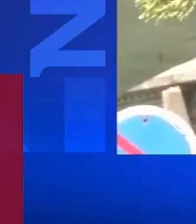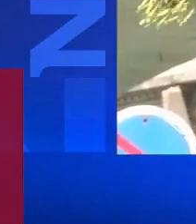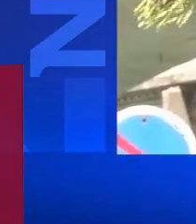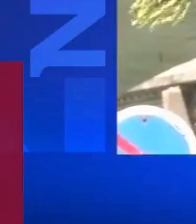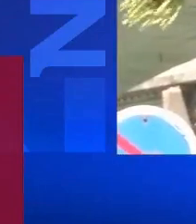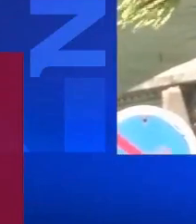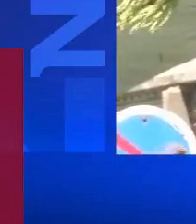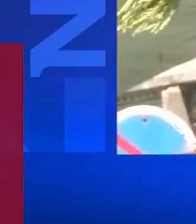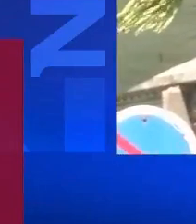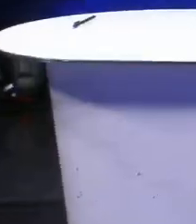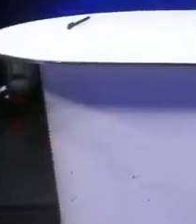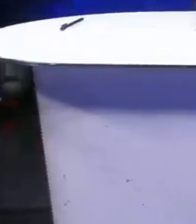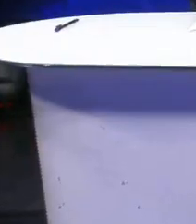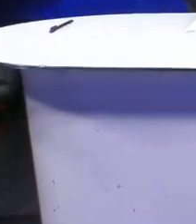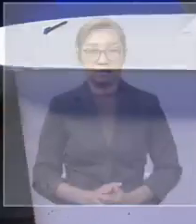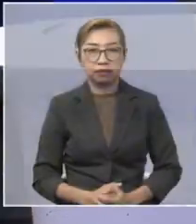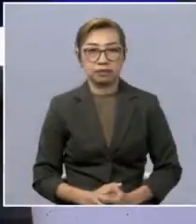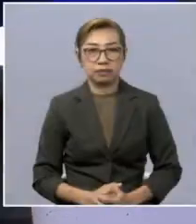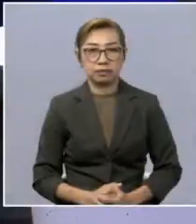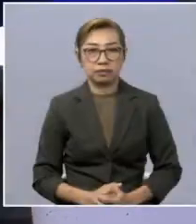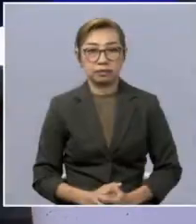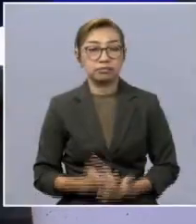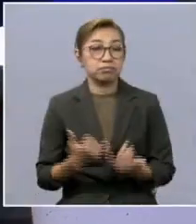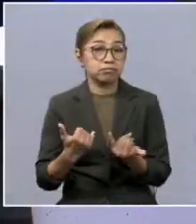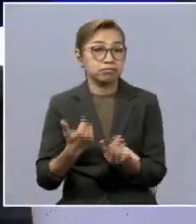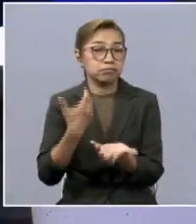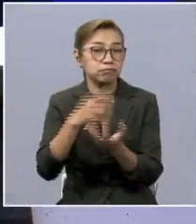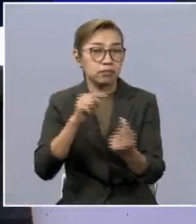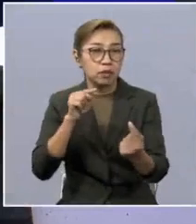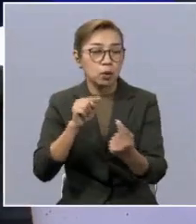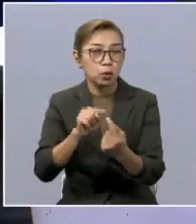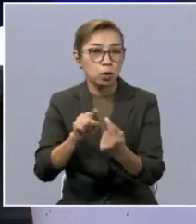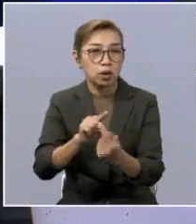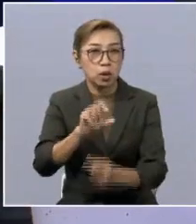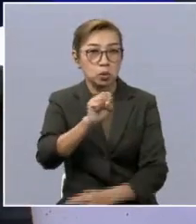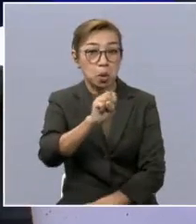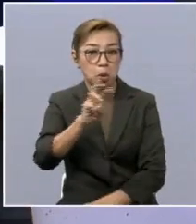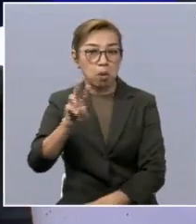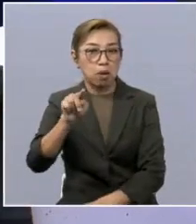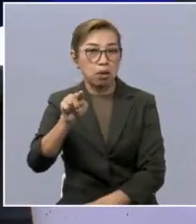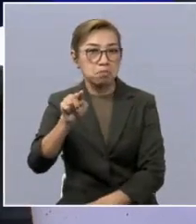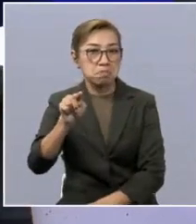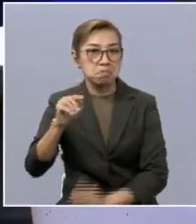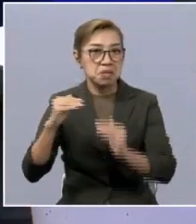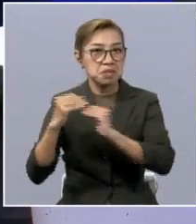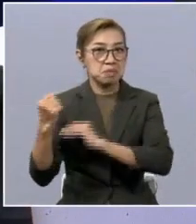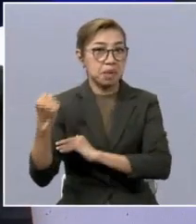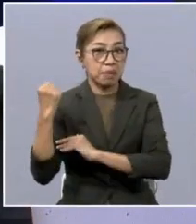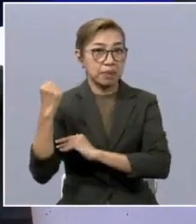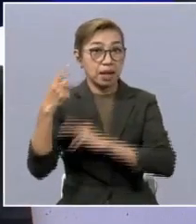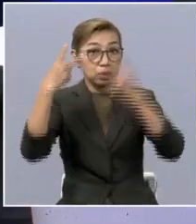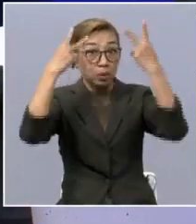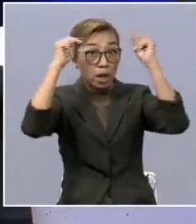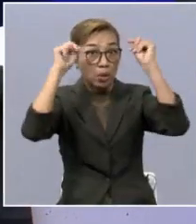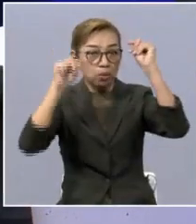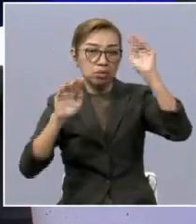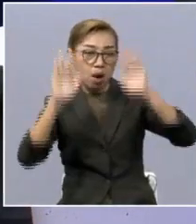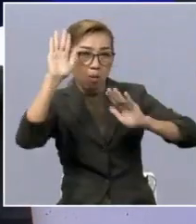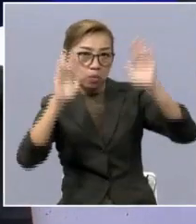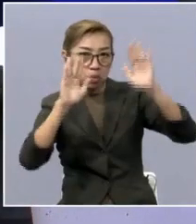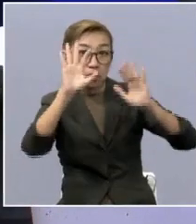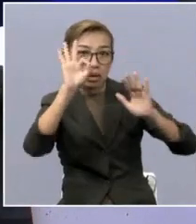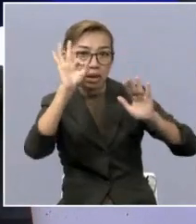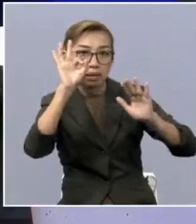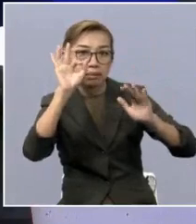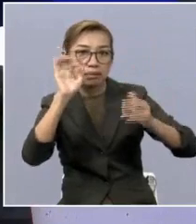ครับตามให้ช่วงหน้าช่วงนี้มีการพูดถึงอำนาจของสวในการร่วมโหวตนายกรัฐมนตรีค่อนข้างมากนะครับมันมีประเด็นนึง